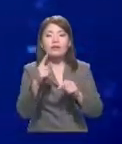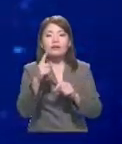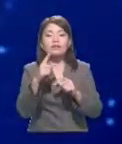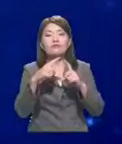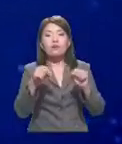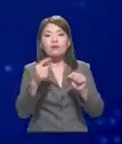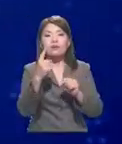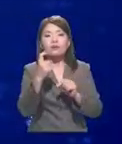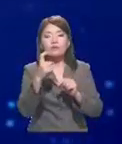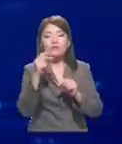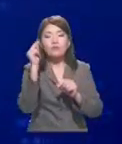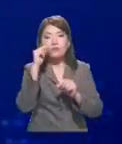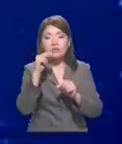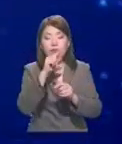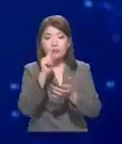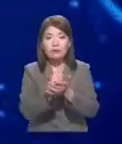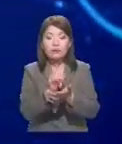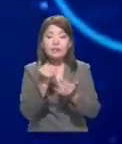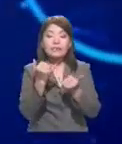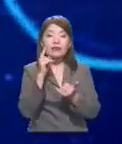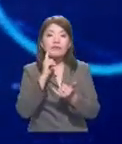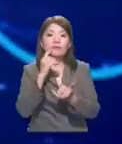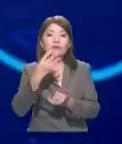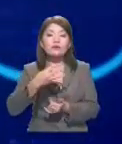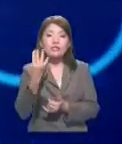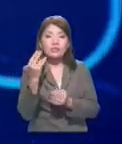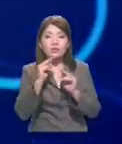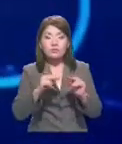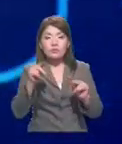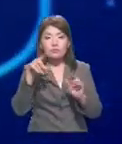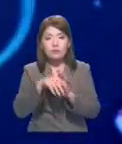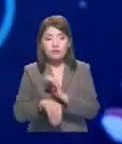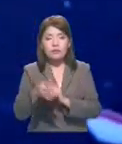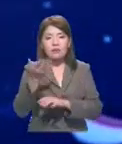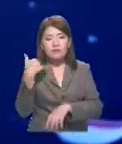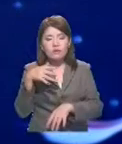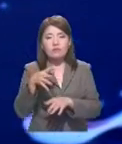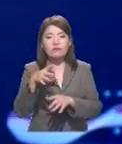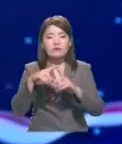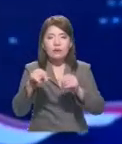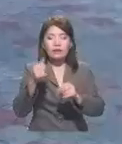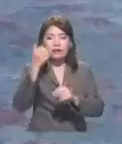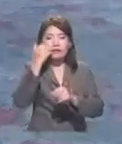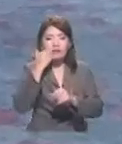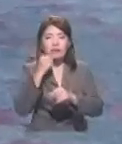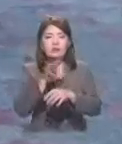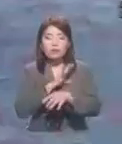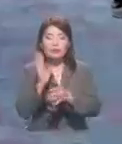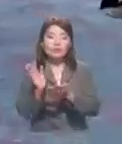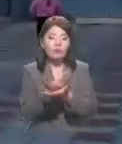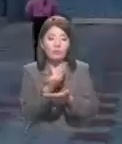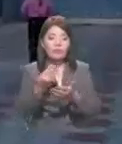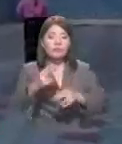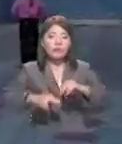учеников, пока за парты сели 44. Прежнее учебное заведение было из камыша, его признали аварийным еще в 2020 году. Строительство